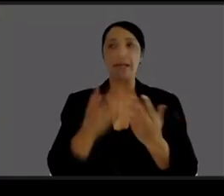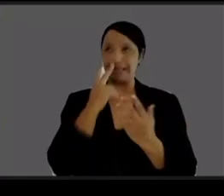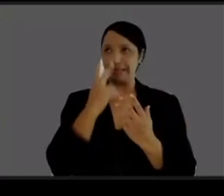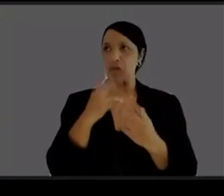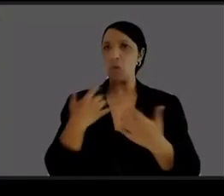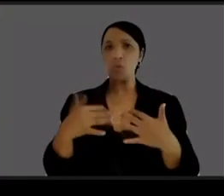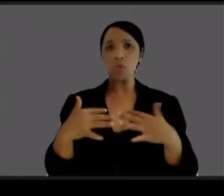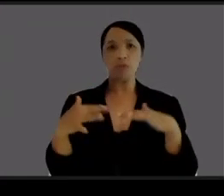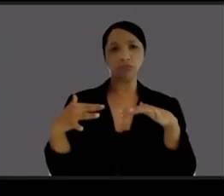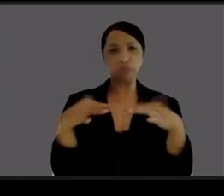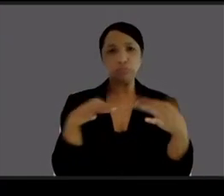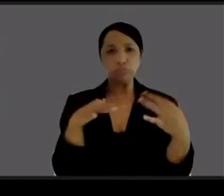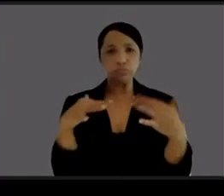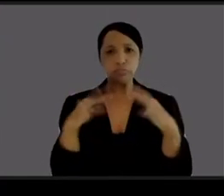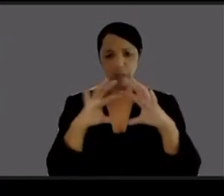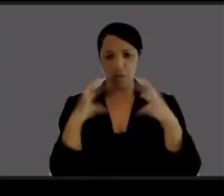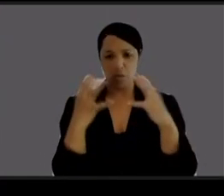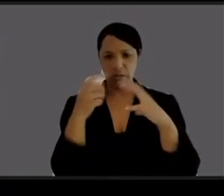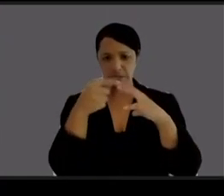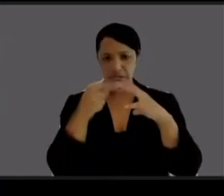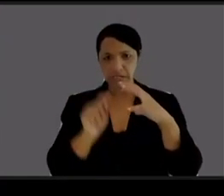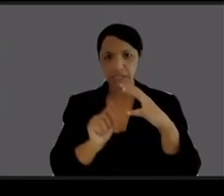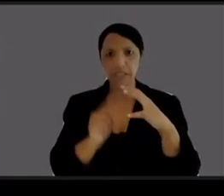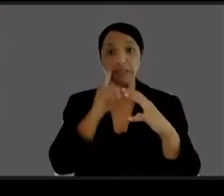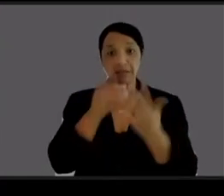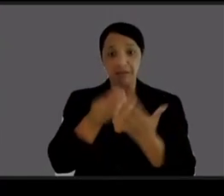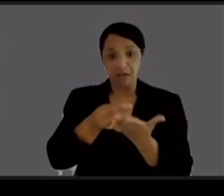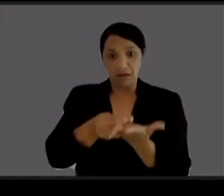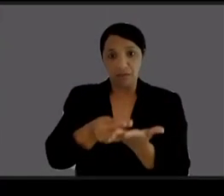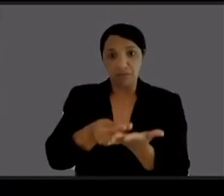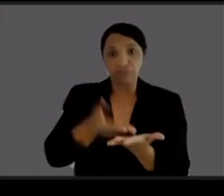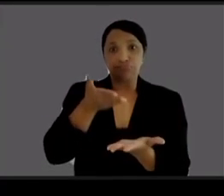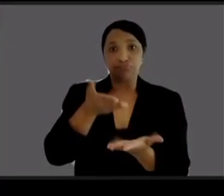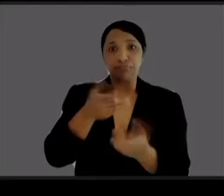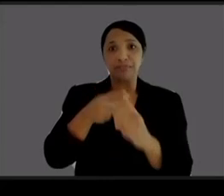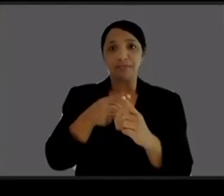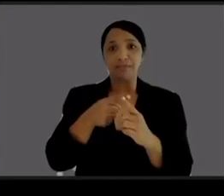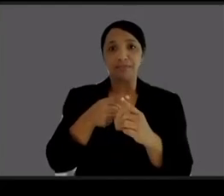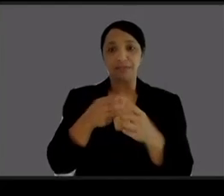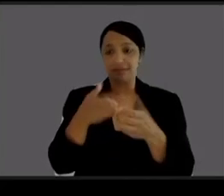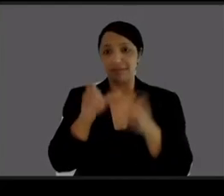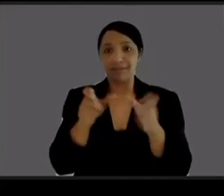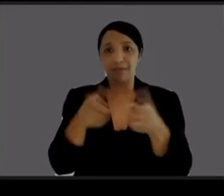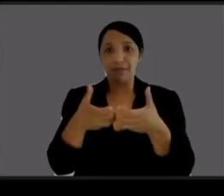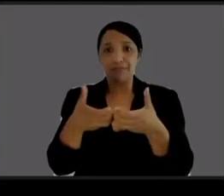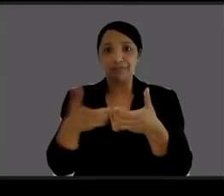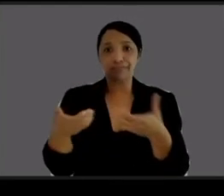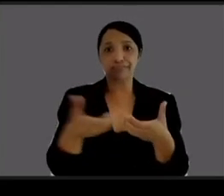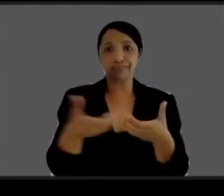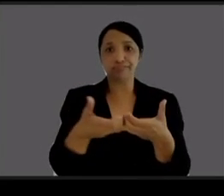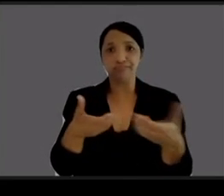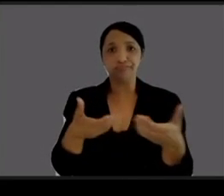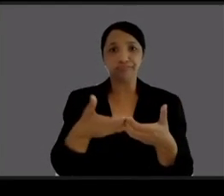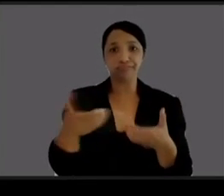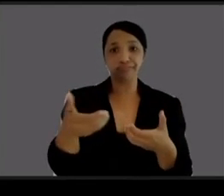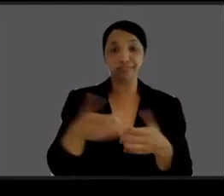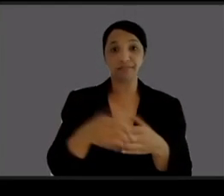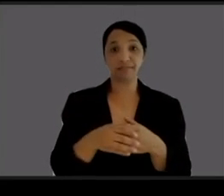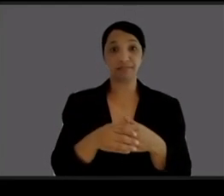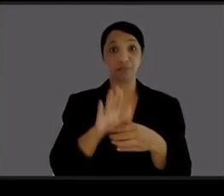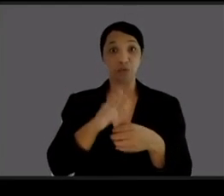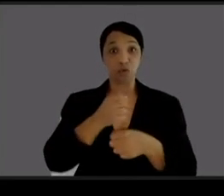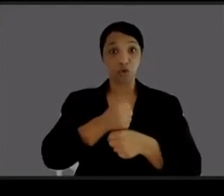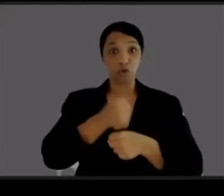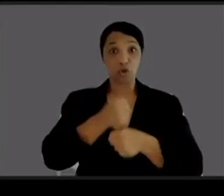مثمر بشكل ملحوظ ومرن بشكل ملحوظ في مواجهه التوترات الجيوسياسيه المتزايده والازمات المتكاثر والانقسامات الاخذه في